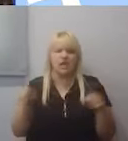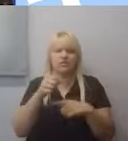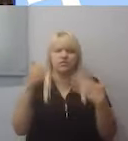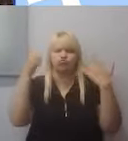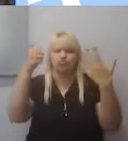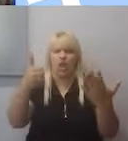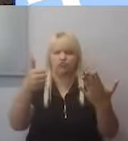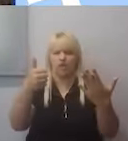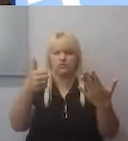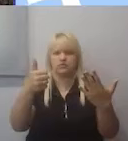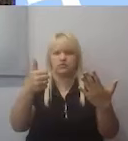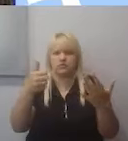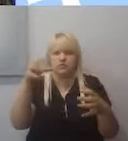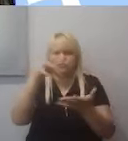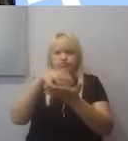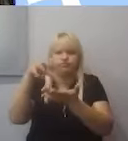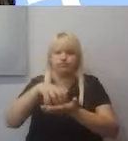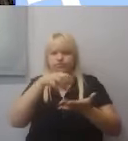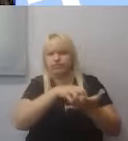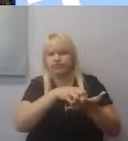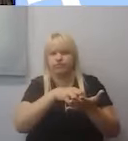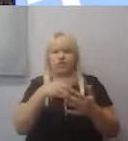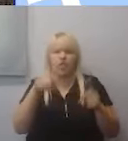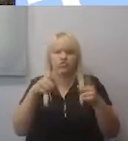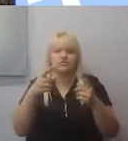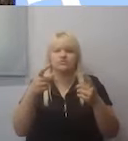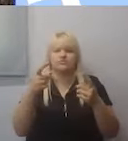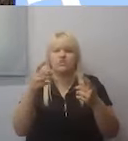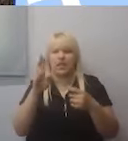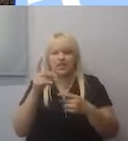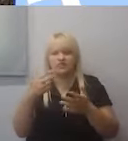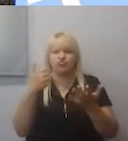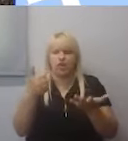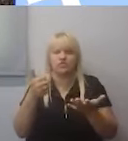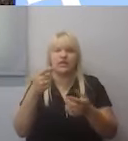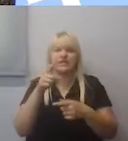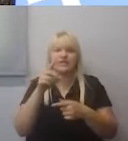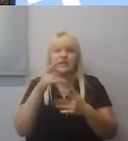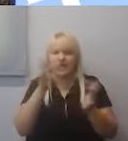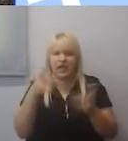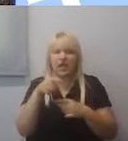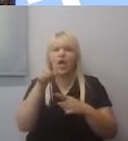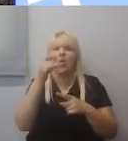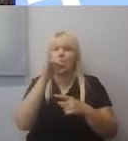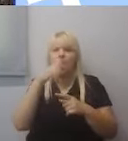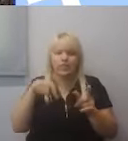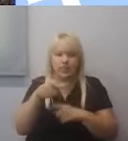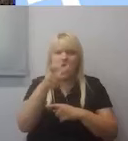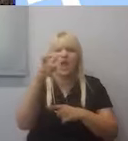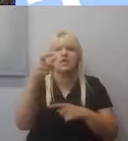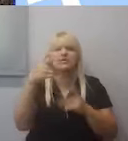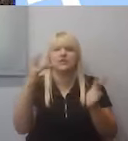tur padsm mums ir sešas mums ir tilts apkārt ūdens tilts šodien ir rītā